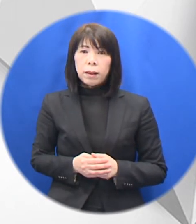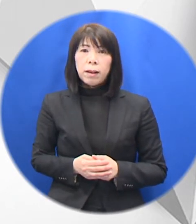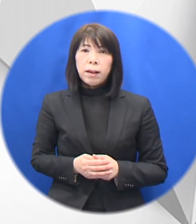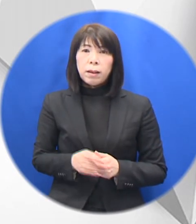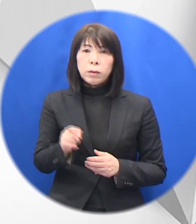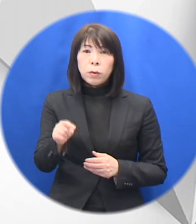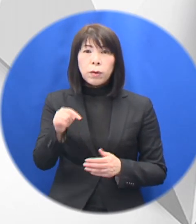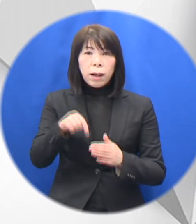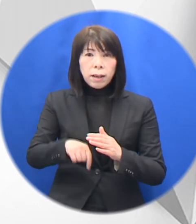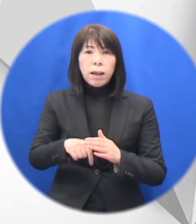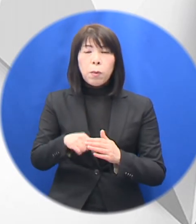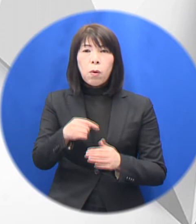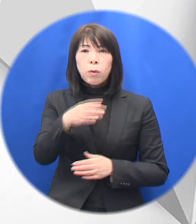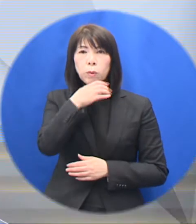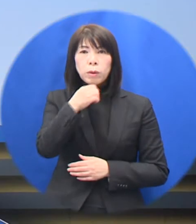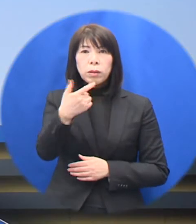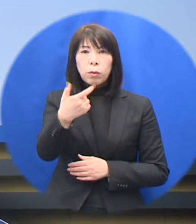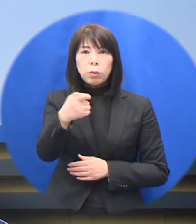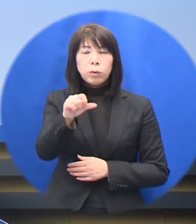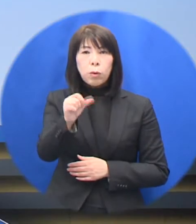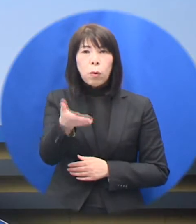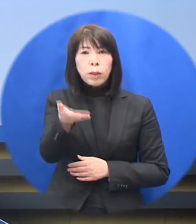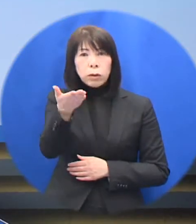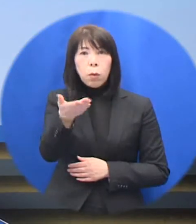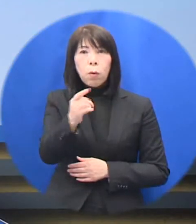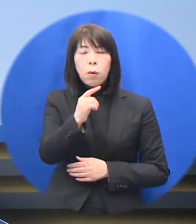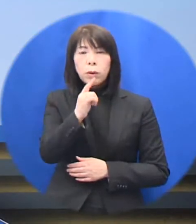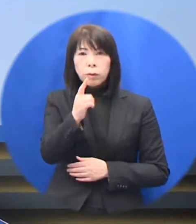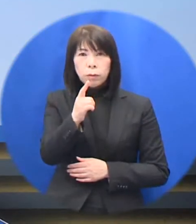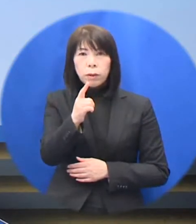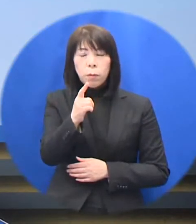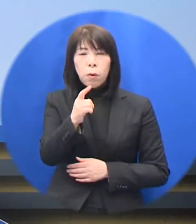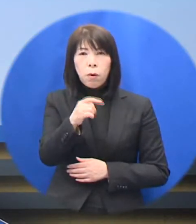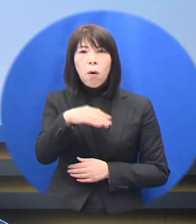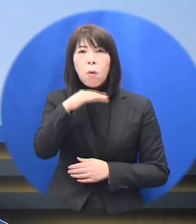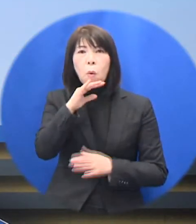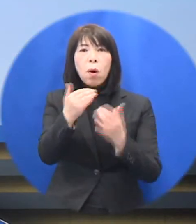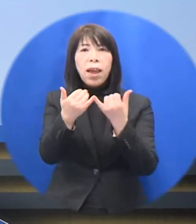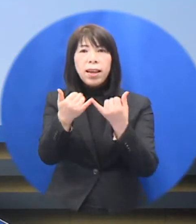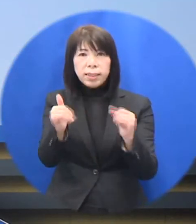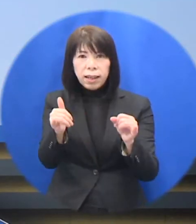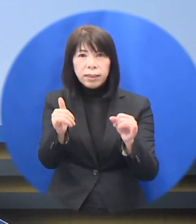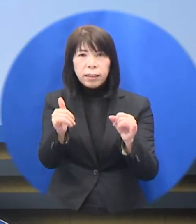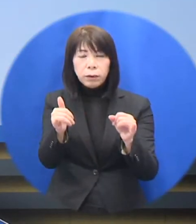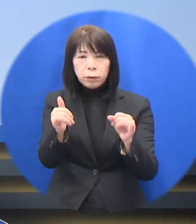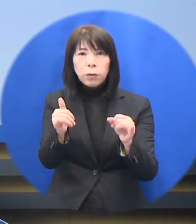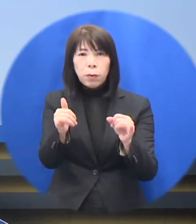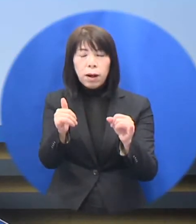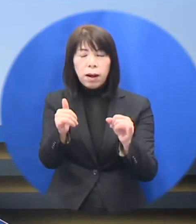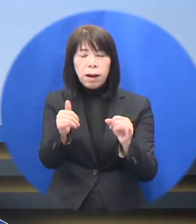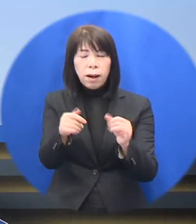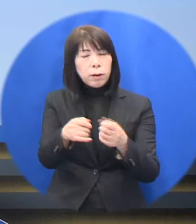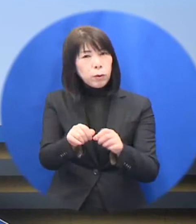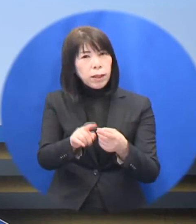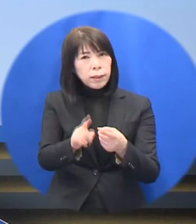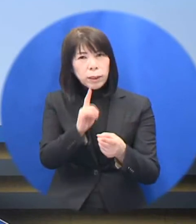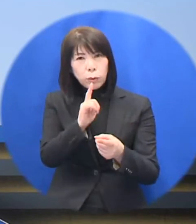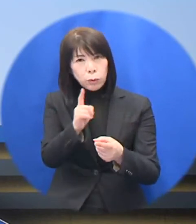ん、その中でもね65歳以上とおっしゃってましたが、具体的にこの高齢者と言われている方の対象はどんな感じなんです